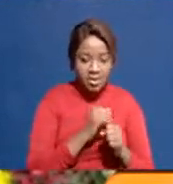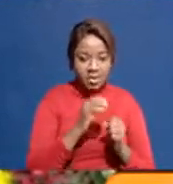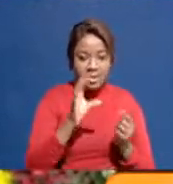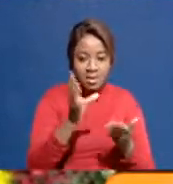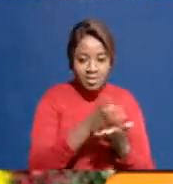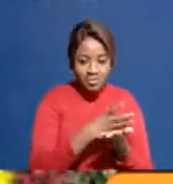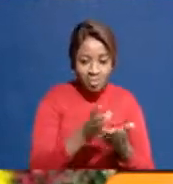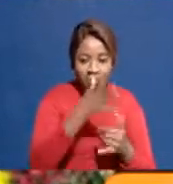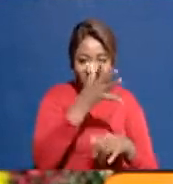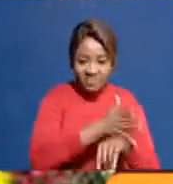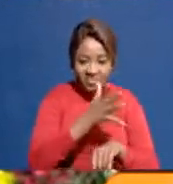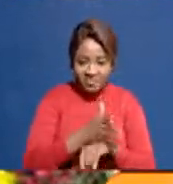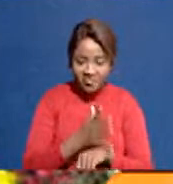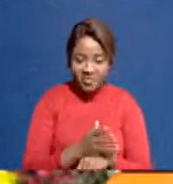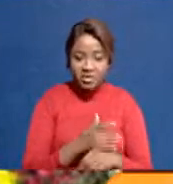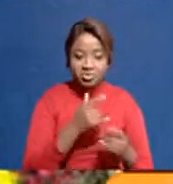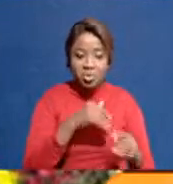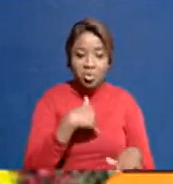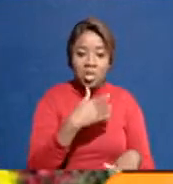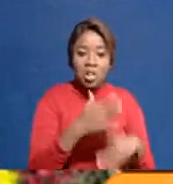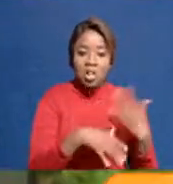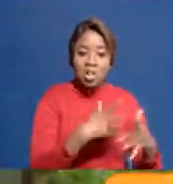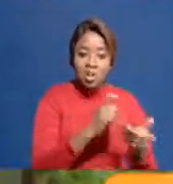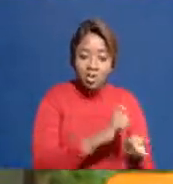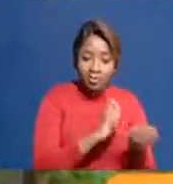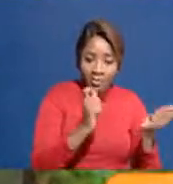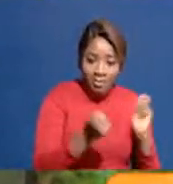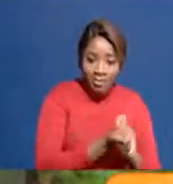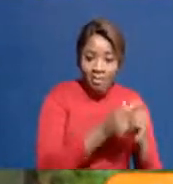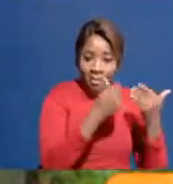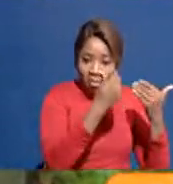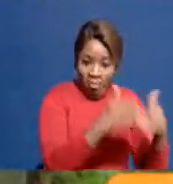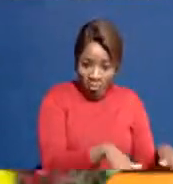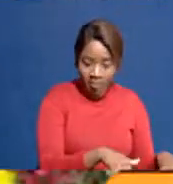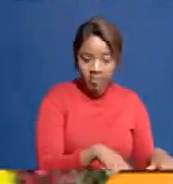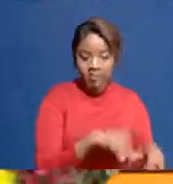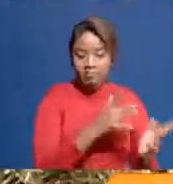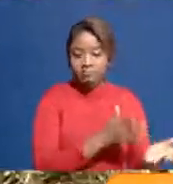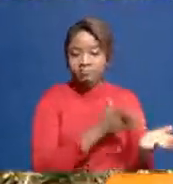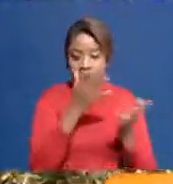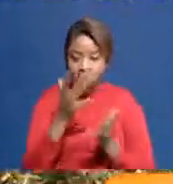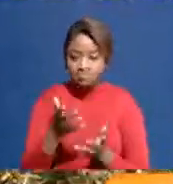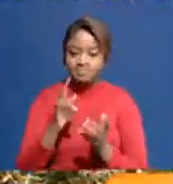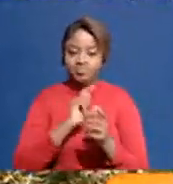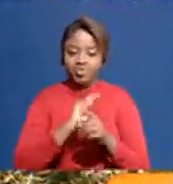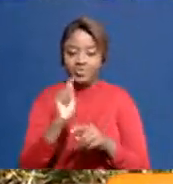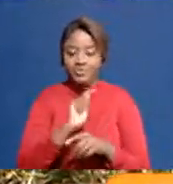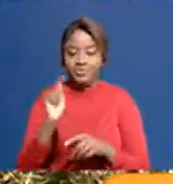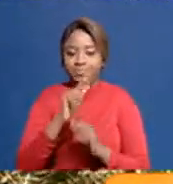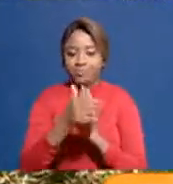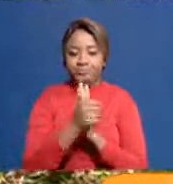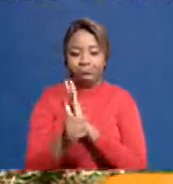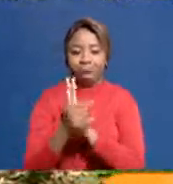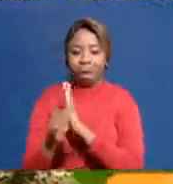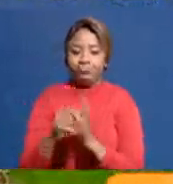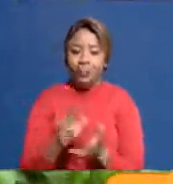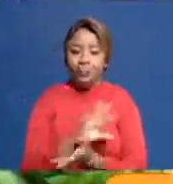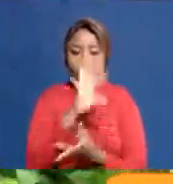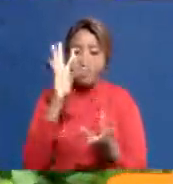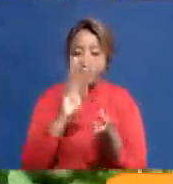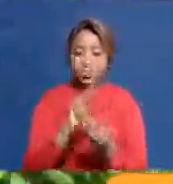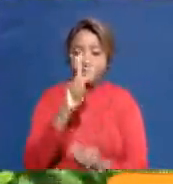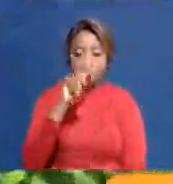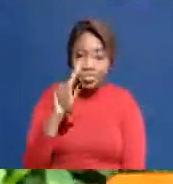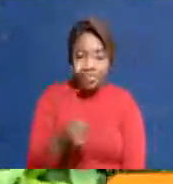will of change. Na wakisha toka hapo ndio tunafundisha some skills. Zaidi ya wanawake 2000 wameondoka